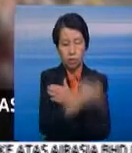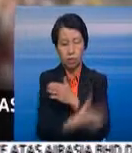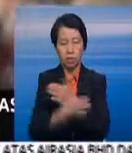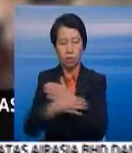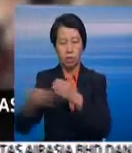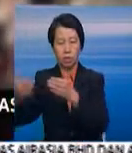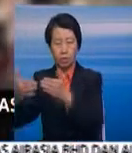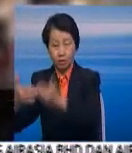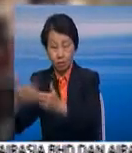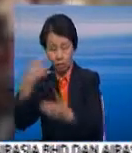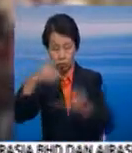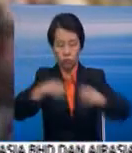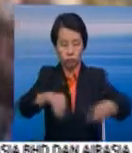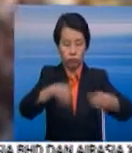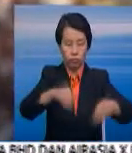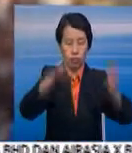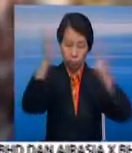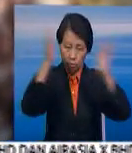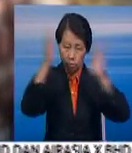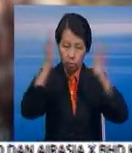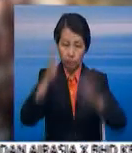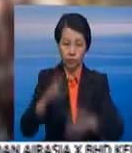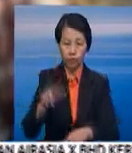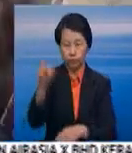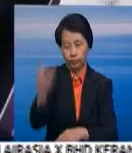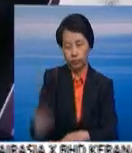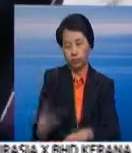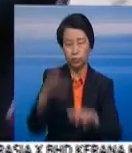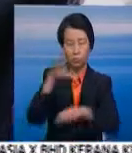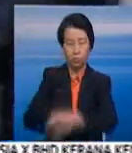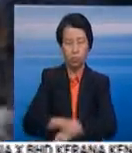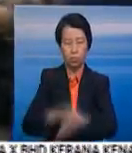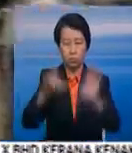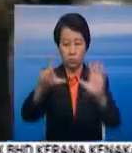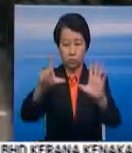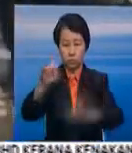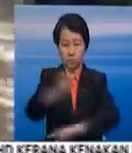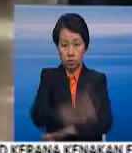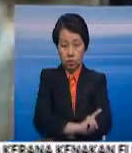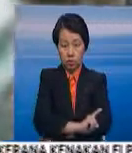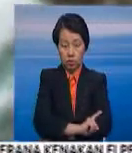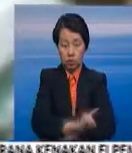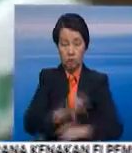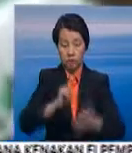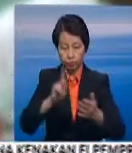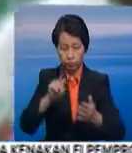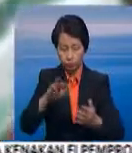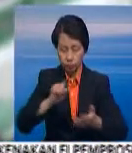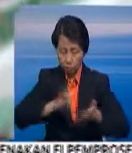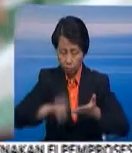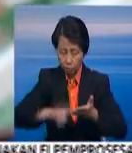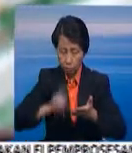jiran untuk pasaran tempatan. Suspek kini direman selama 7 hari. Kes disiasat mengikut Seksyen